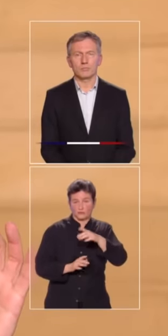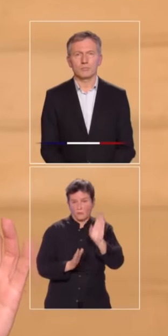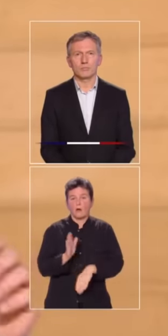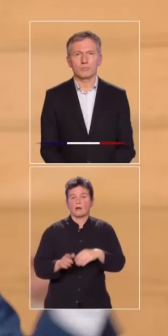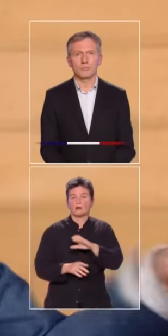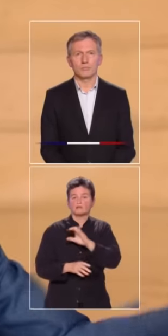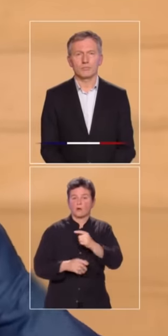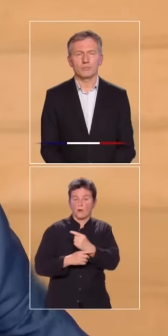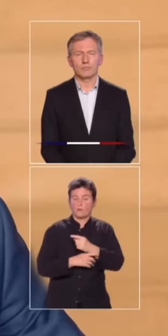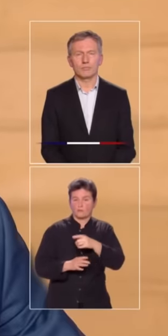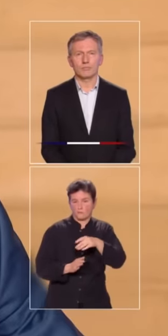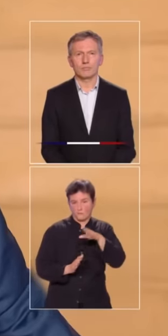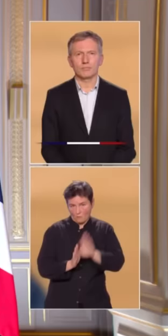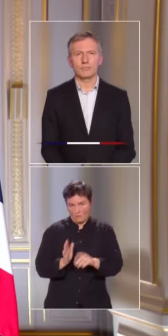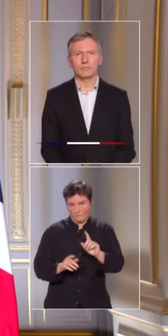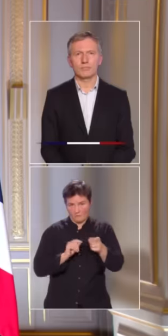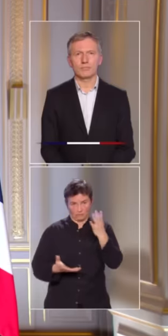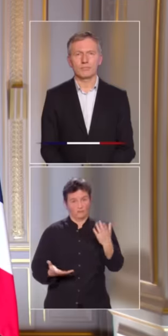part. C'est ce que des soldats ukrainiens